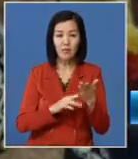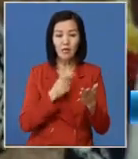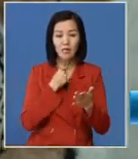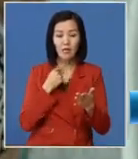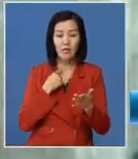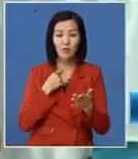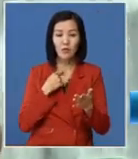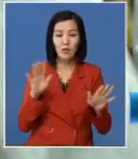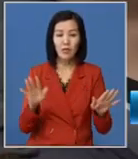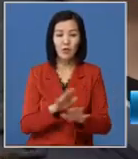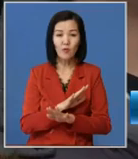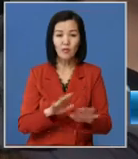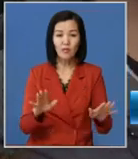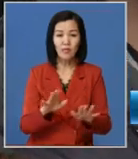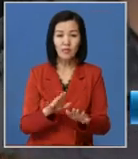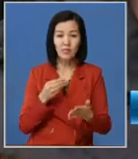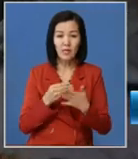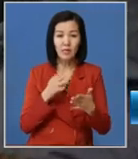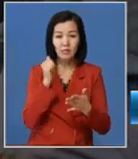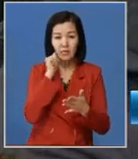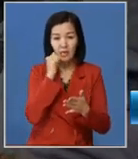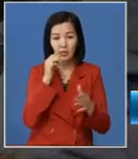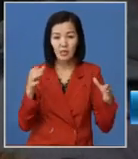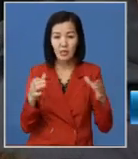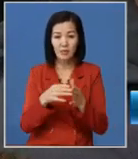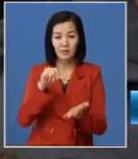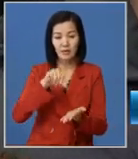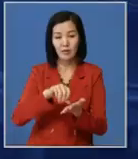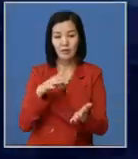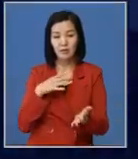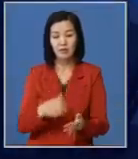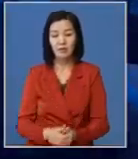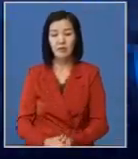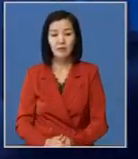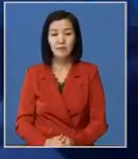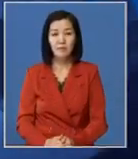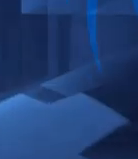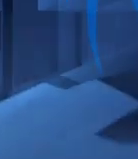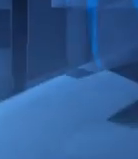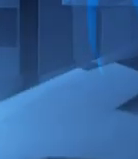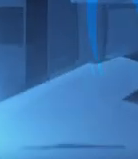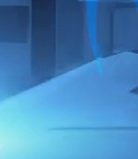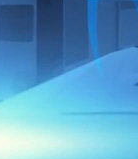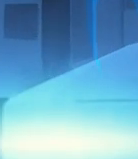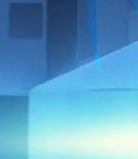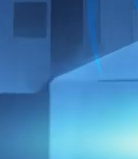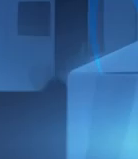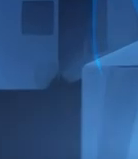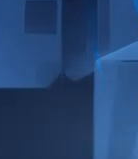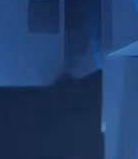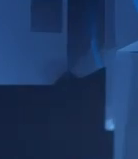Асыл әжелер ансамблінің өнерпаздары өнер көрсетіп, әннен шашу шашты. Елдана Сәрсенбаева, Ержан Дүйсен, Жетісу